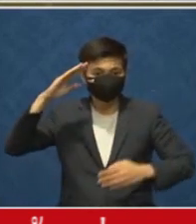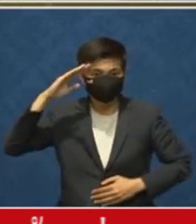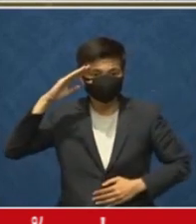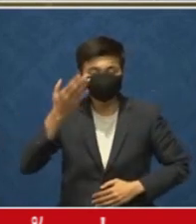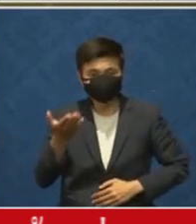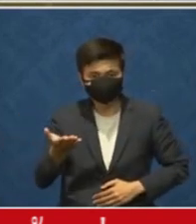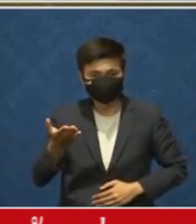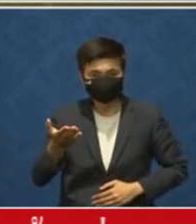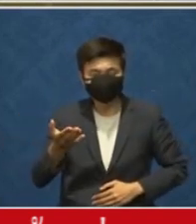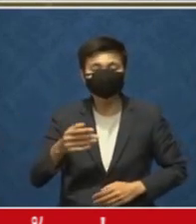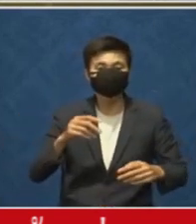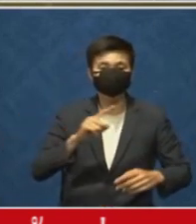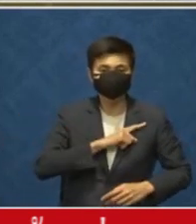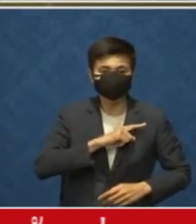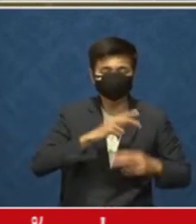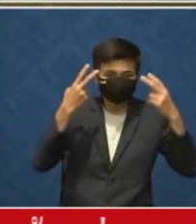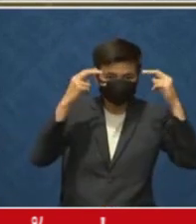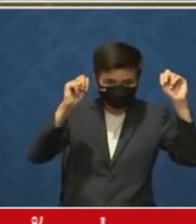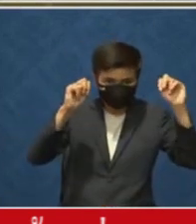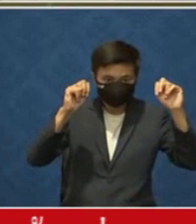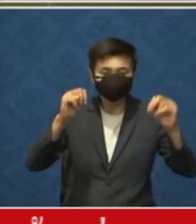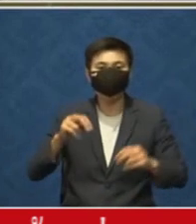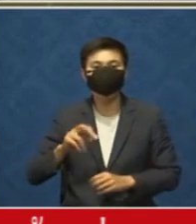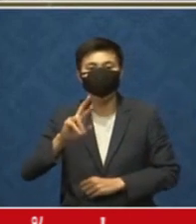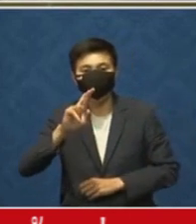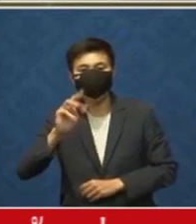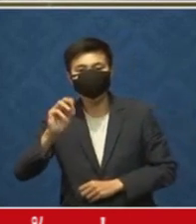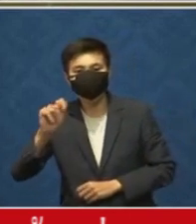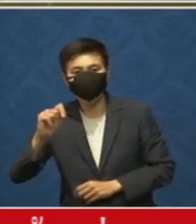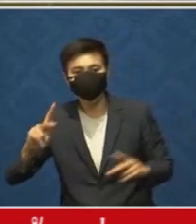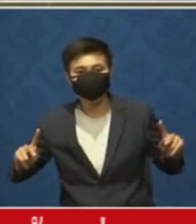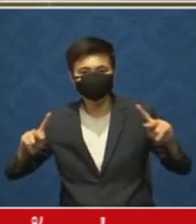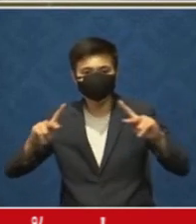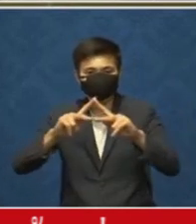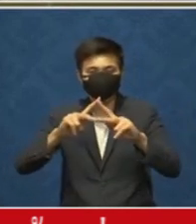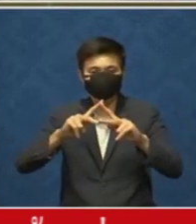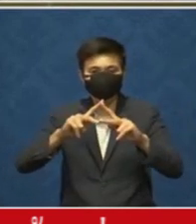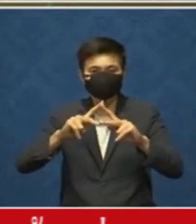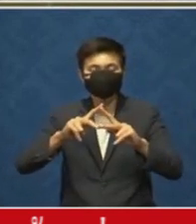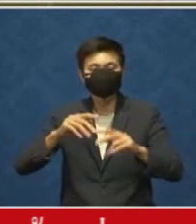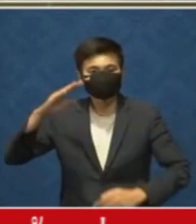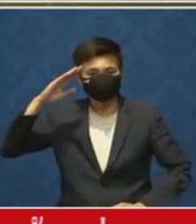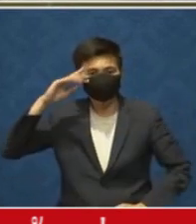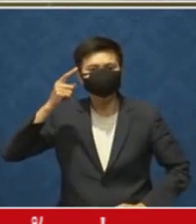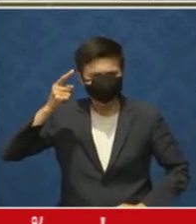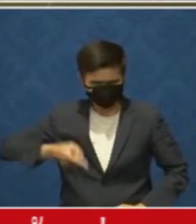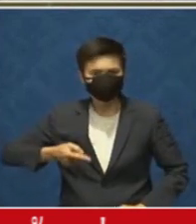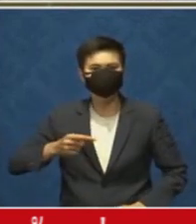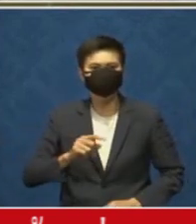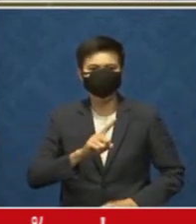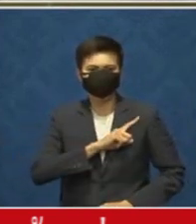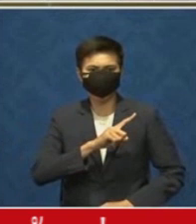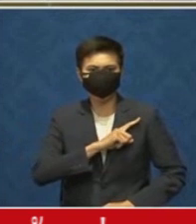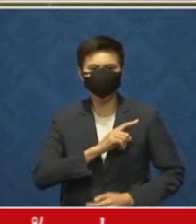ที่ท่านเป็นทั้งนายกรัฐมนตรีและรัฐมนตรีว่าการกระทรวงกลาโหมเนี่ยท่านต้องรับผิดชอบกับเรื่องนี้ครับท่านประธาน